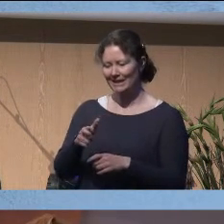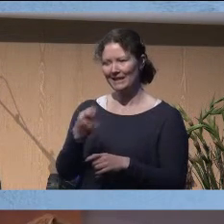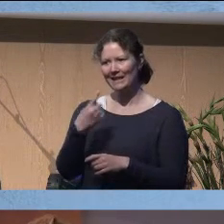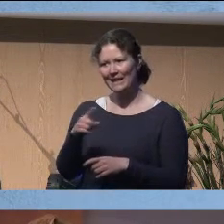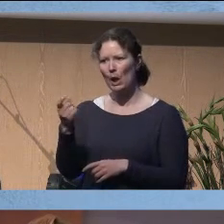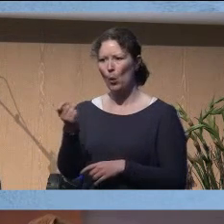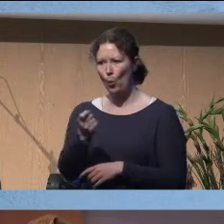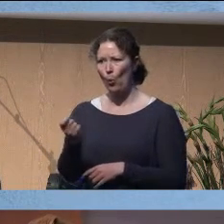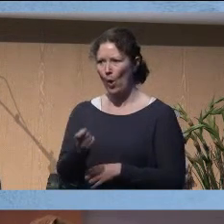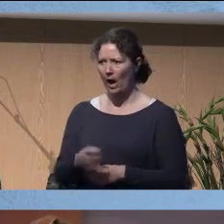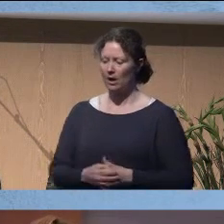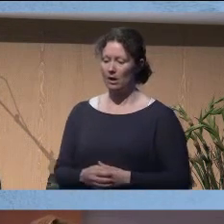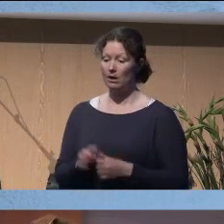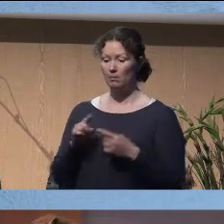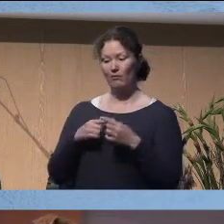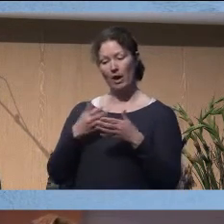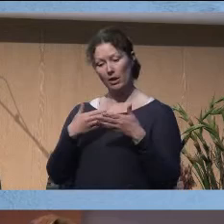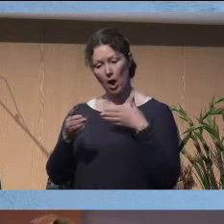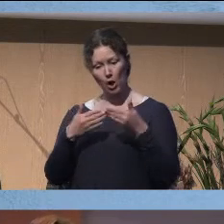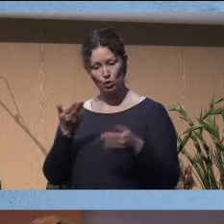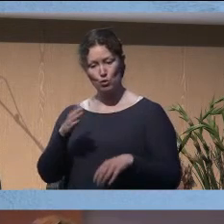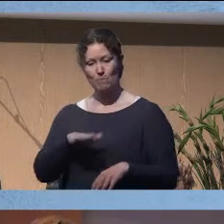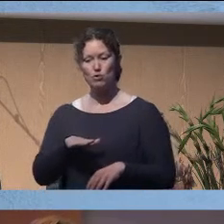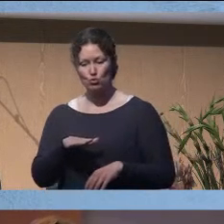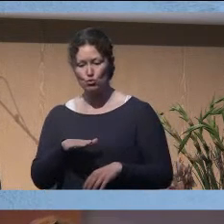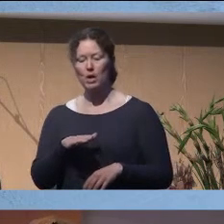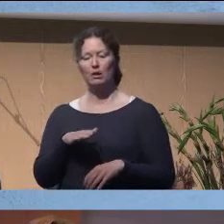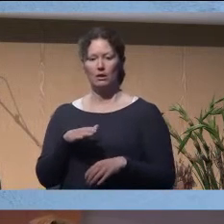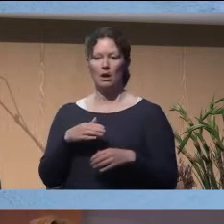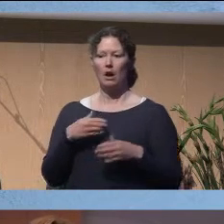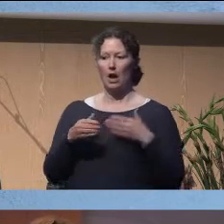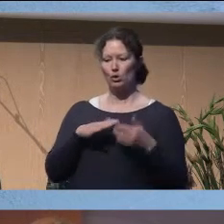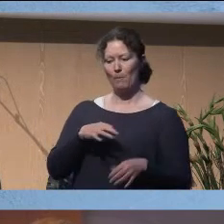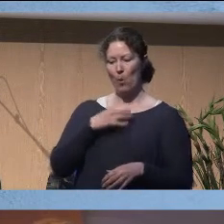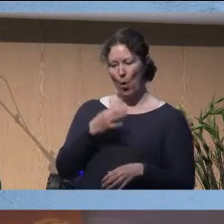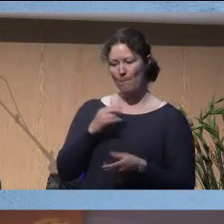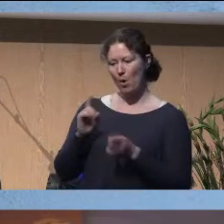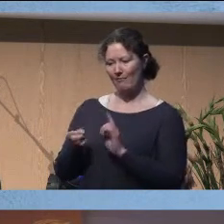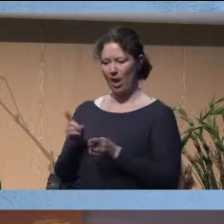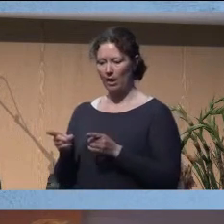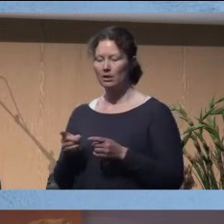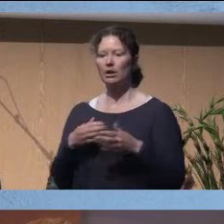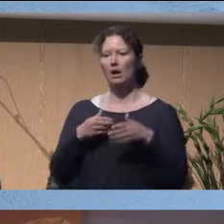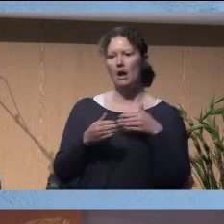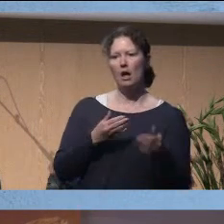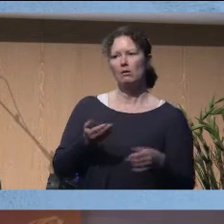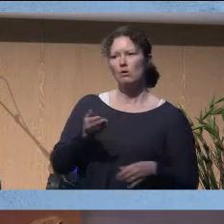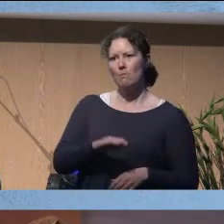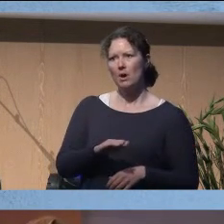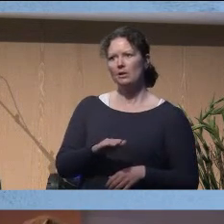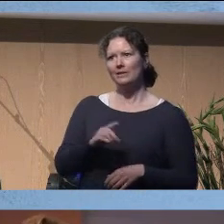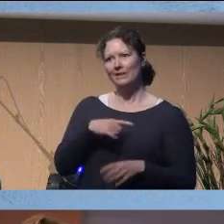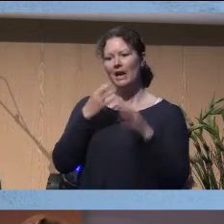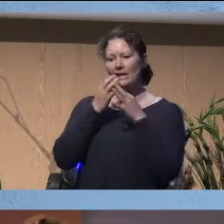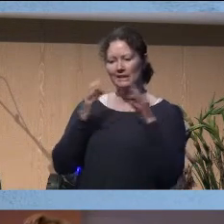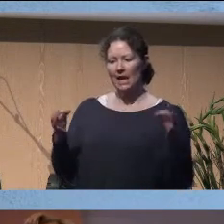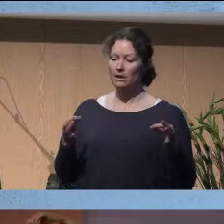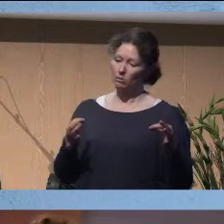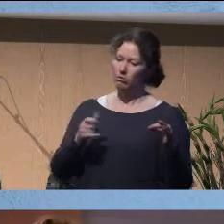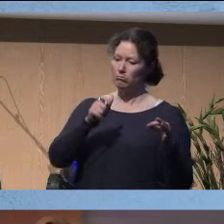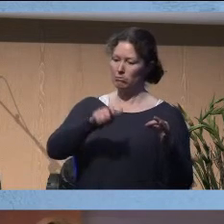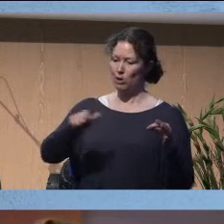Men hva handler det om? Jo, det handler om håp, det handler om valg. Det handler om at vi erkjenner at